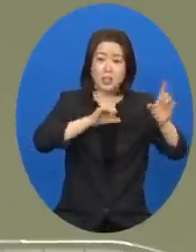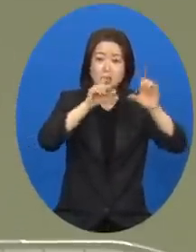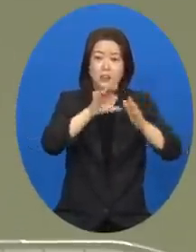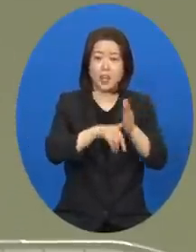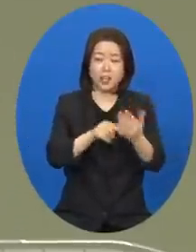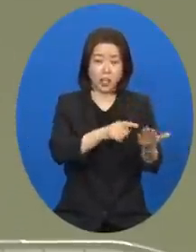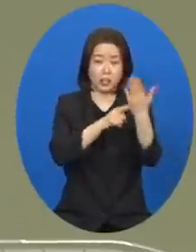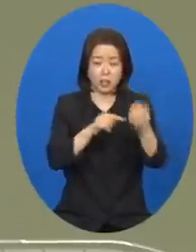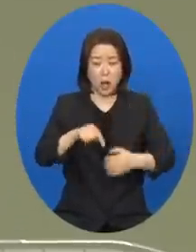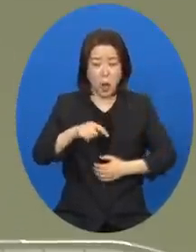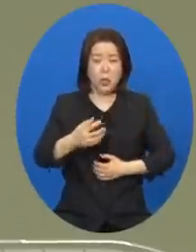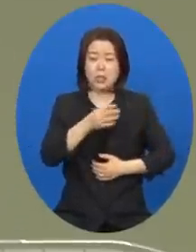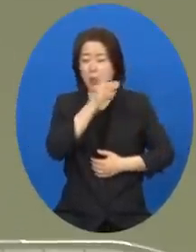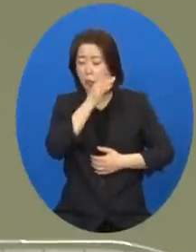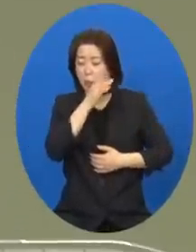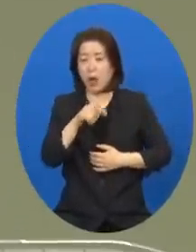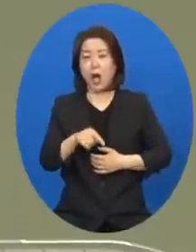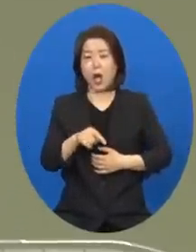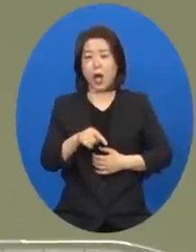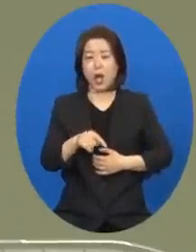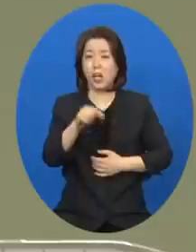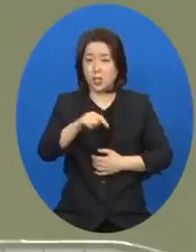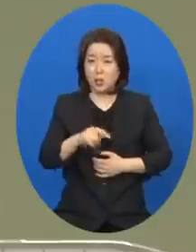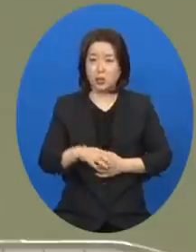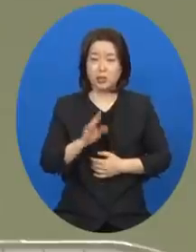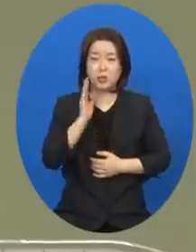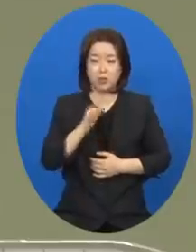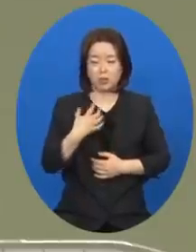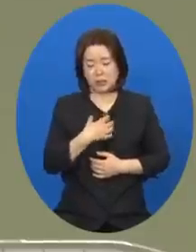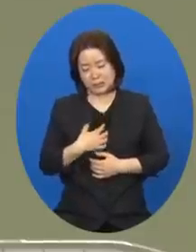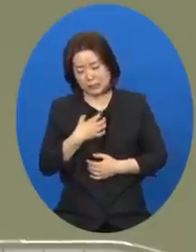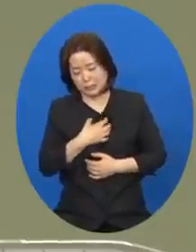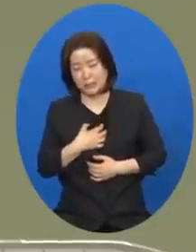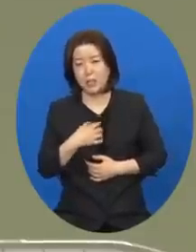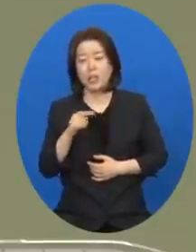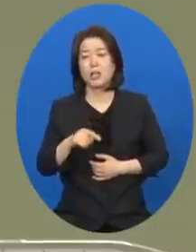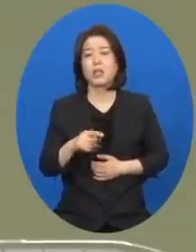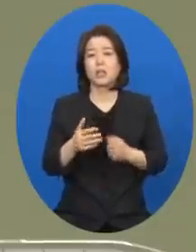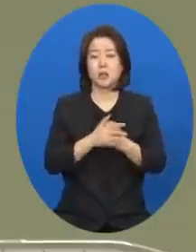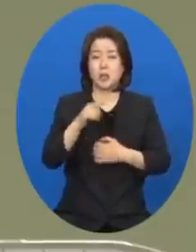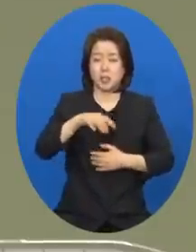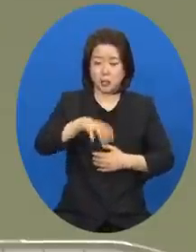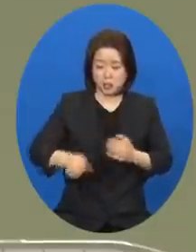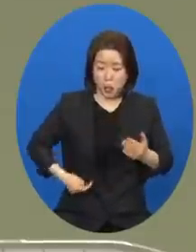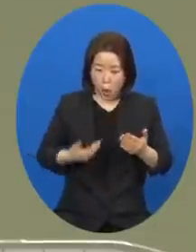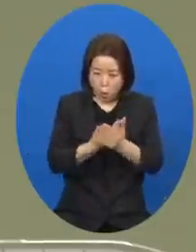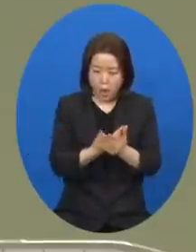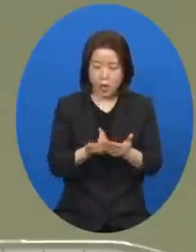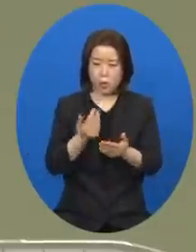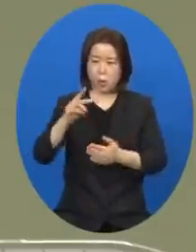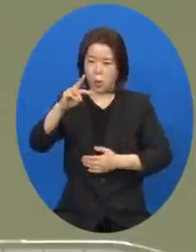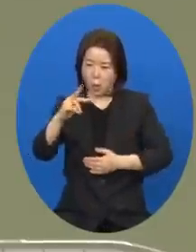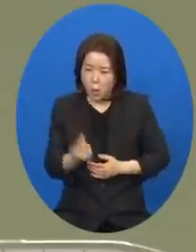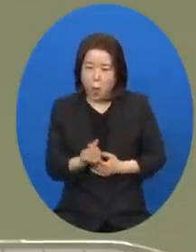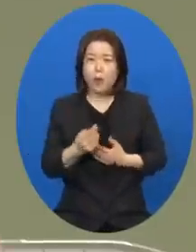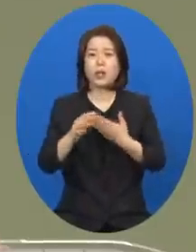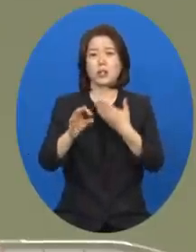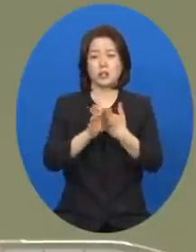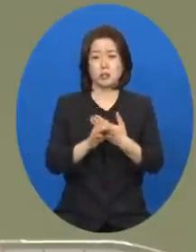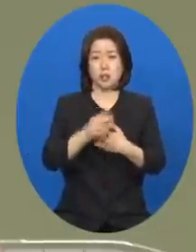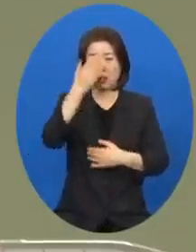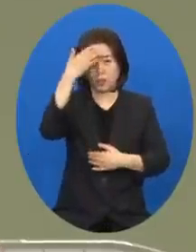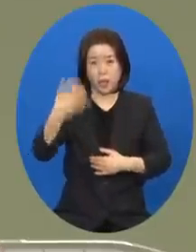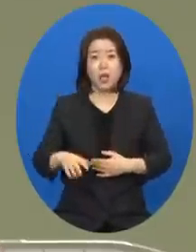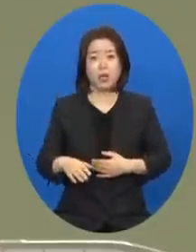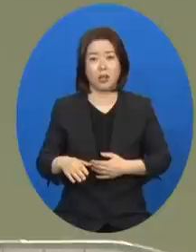여기서 창피하고 여기서 부끄럽고 여기서 너무 괴롭고 그래서 여기서 회개하고 돌이켰으면 그나마